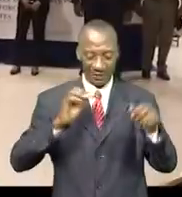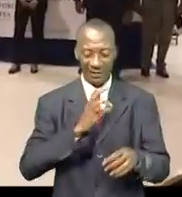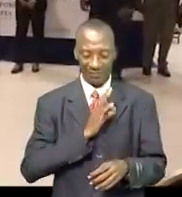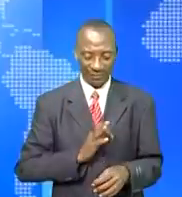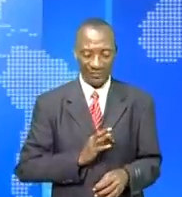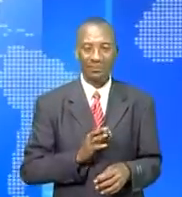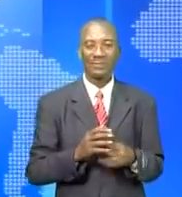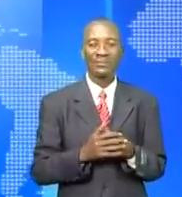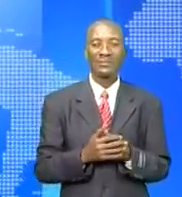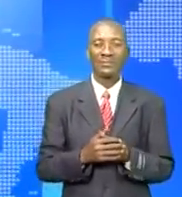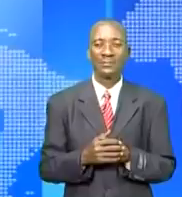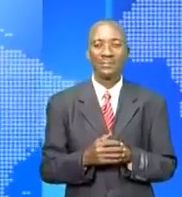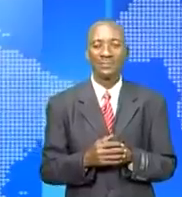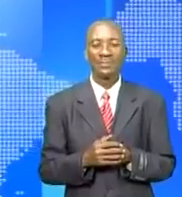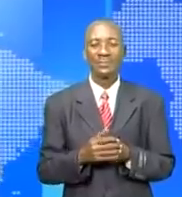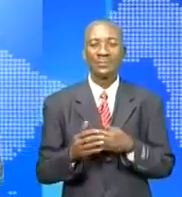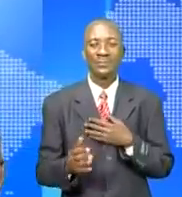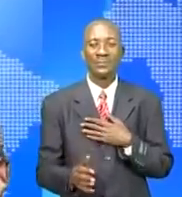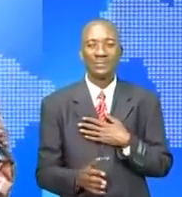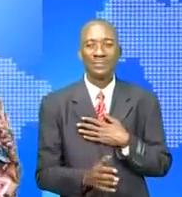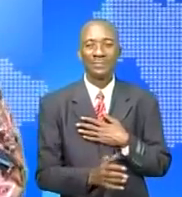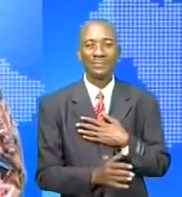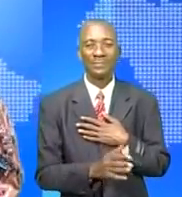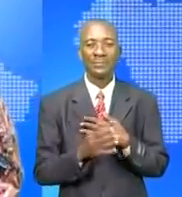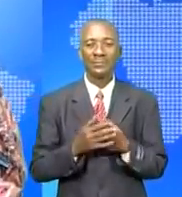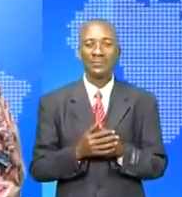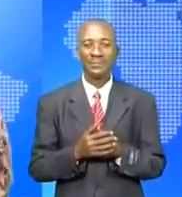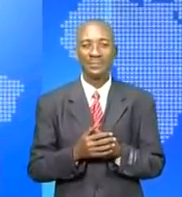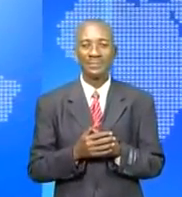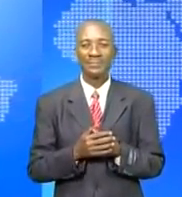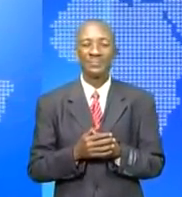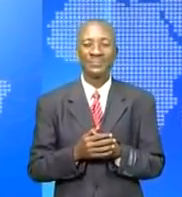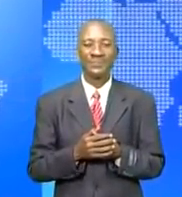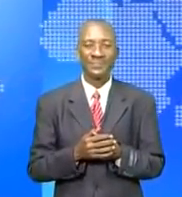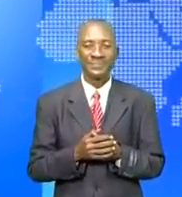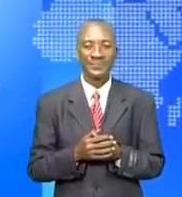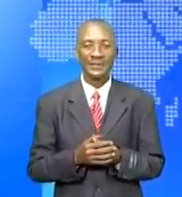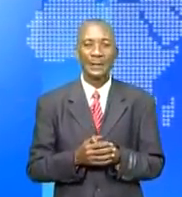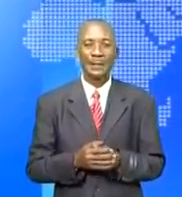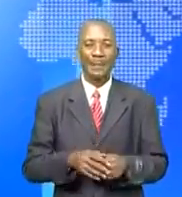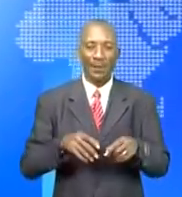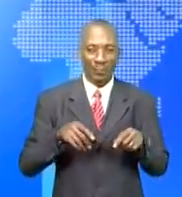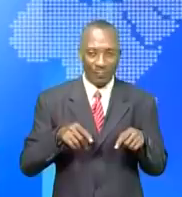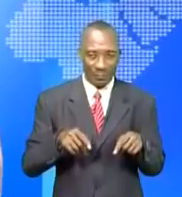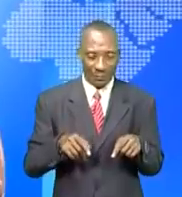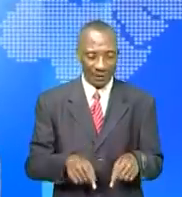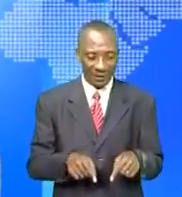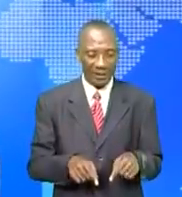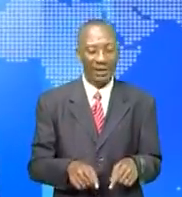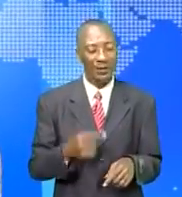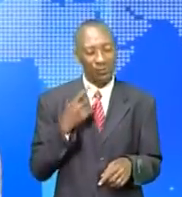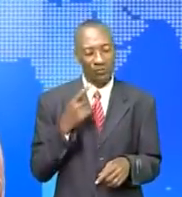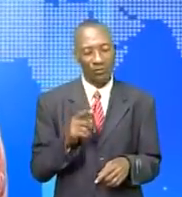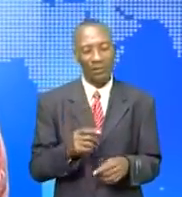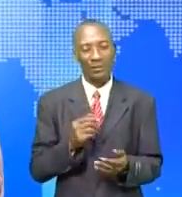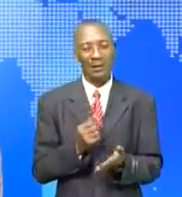Tshilombo. Le ministre de la Communication et des Médias, Patrick Muyaya, a conféré avec l'ambassadeur de France en